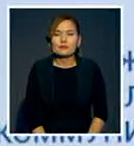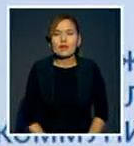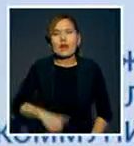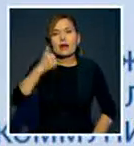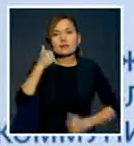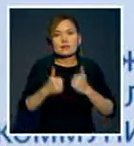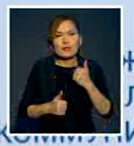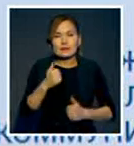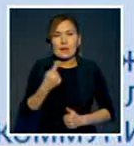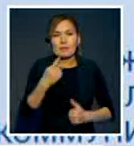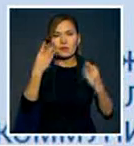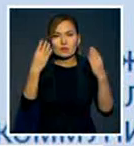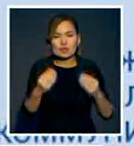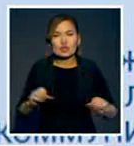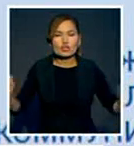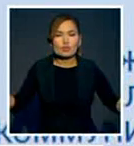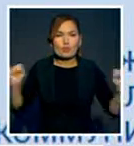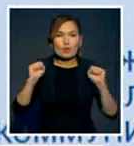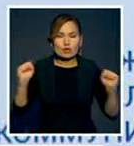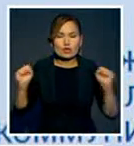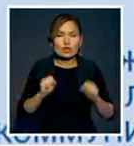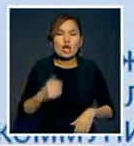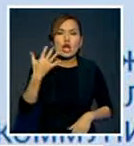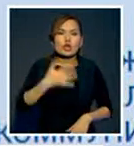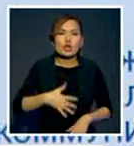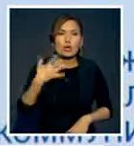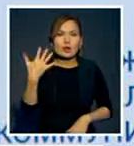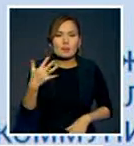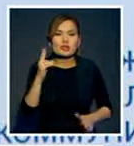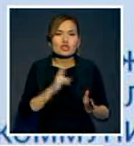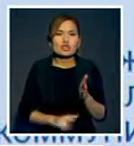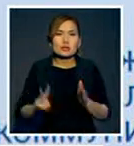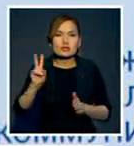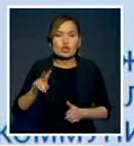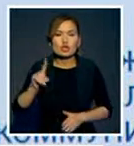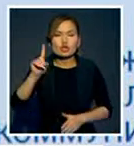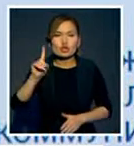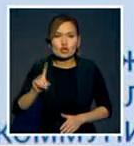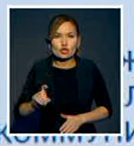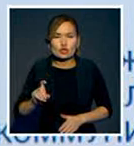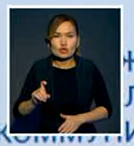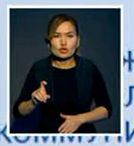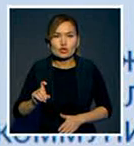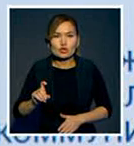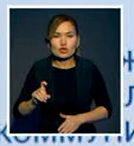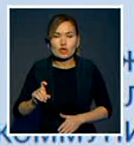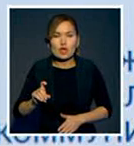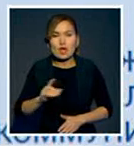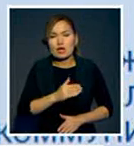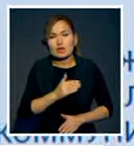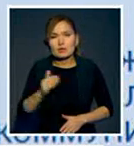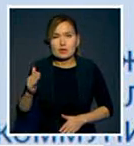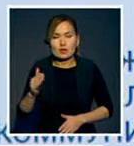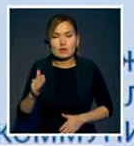Сайыстың алғашқы күні спортшылар 55, 72, 100, 100-ден аса